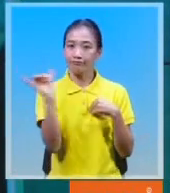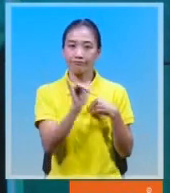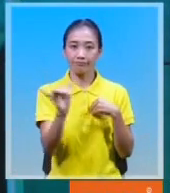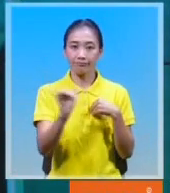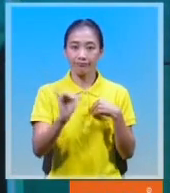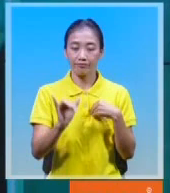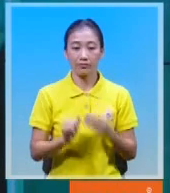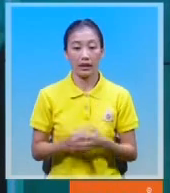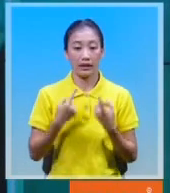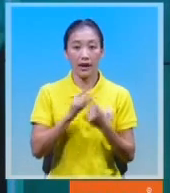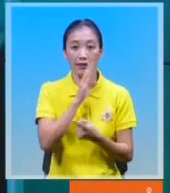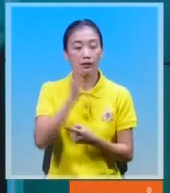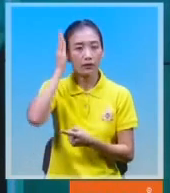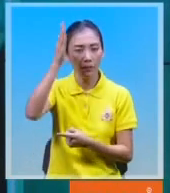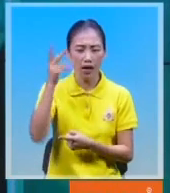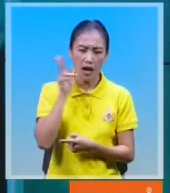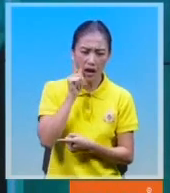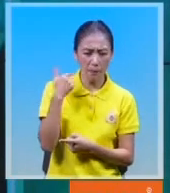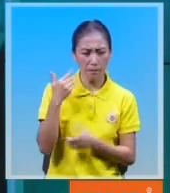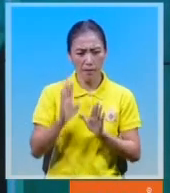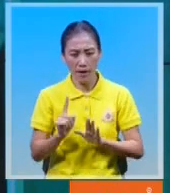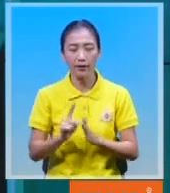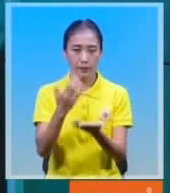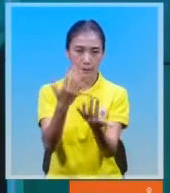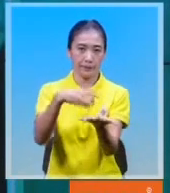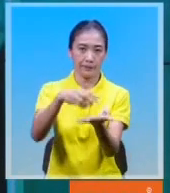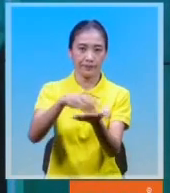นะคะถ้าเกิดมีความคืบหน้าก็จะนำเรียนให้คุณผู้ชมได้รับทราบกันเป็นระยะเนาะส่วนอีกหนึ่ง